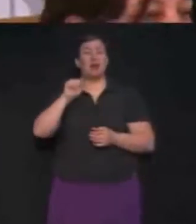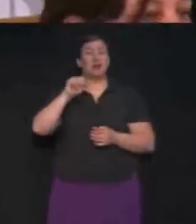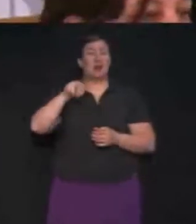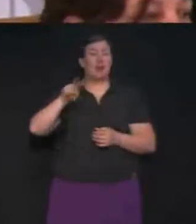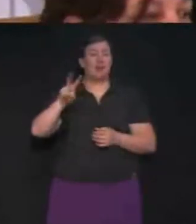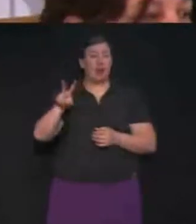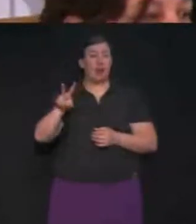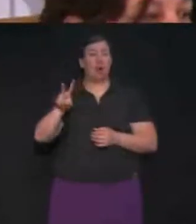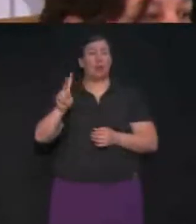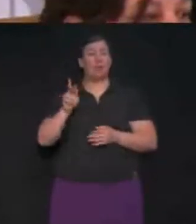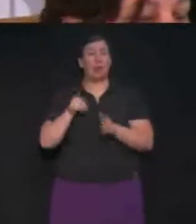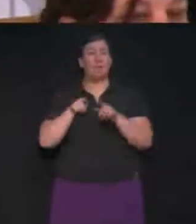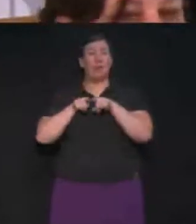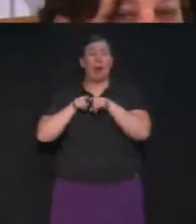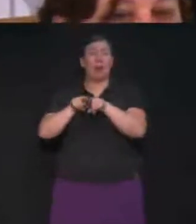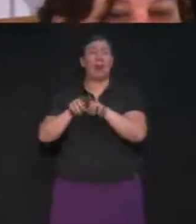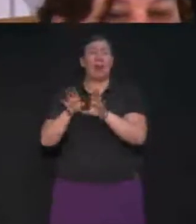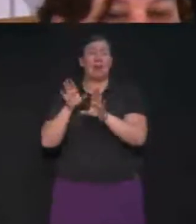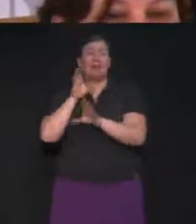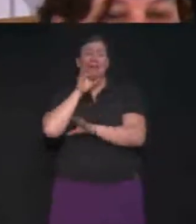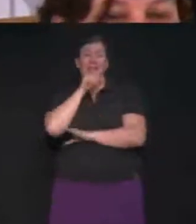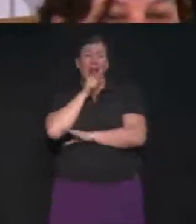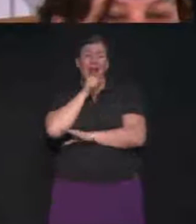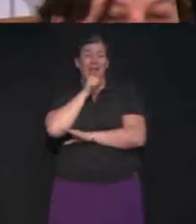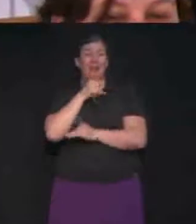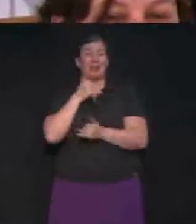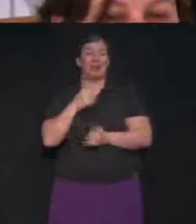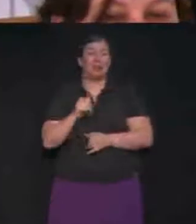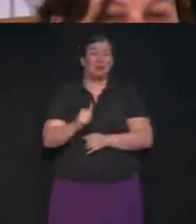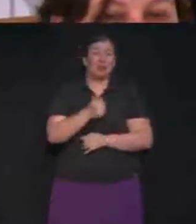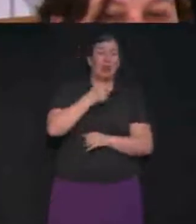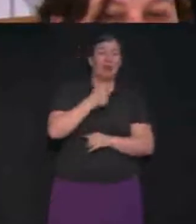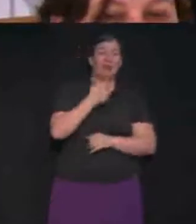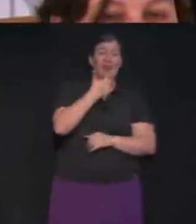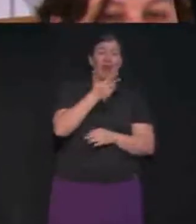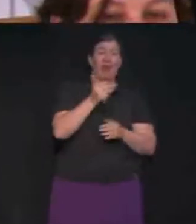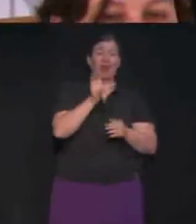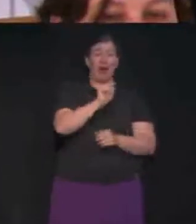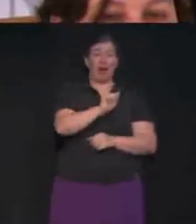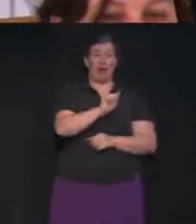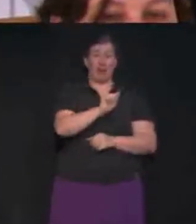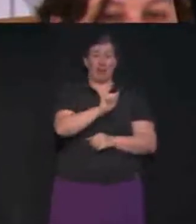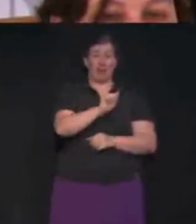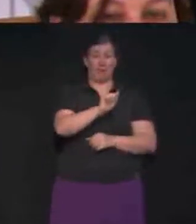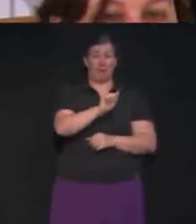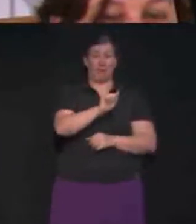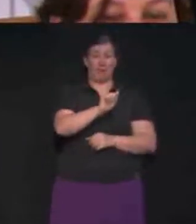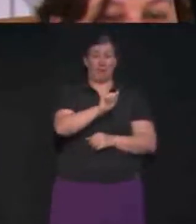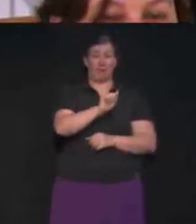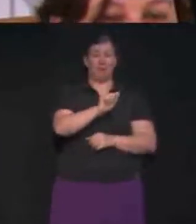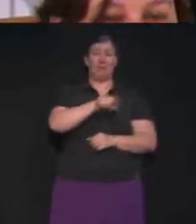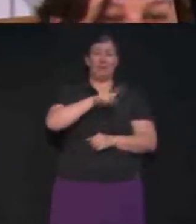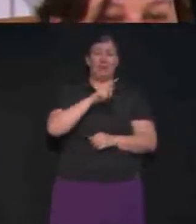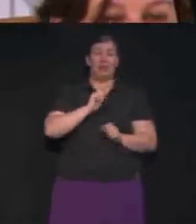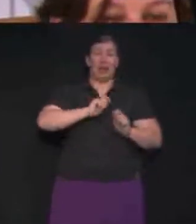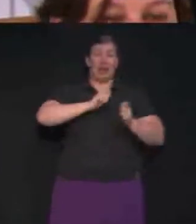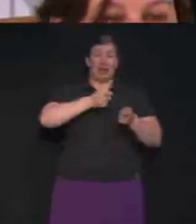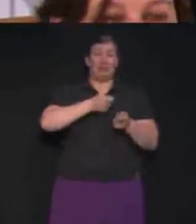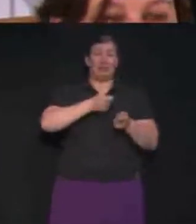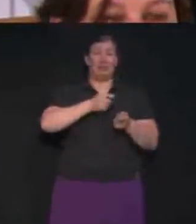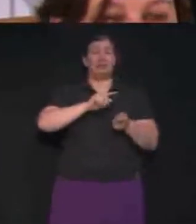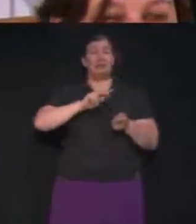ganze Zeit parallel geheim laufen wir werden jetzt erst 3a machen wenn wir davon das Ergebnis haben machen wir mit 3b weiter